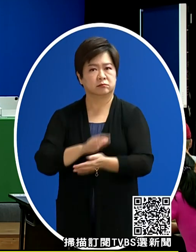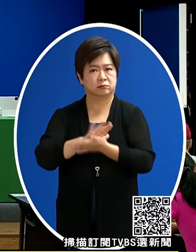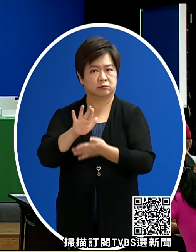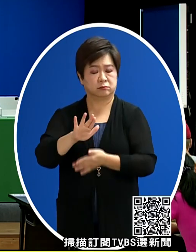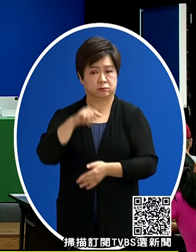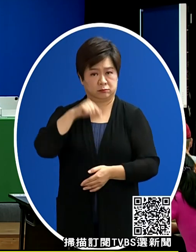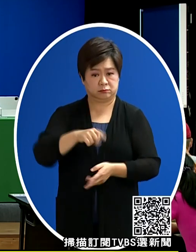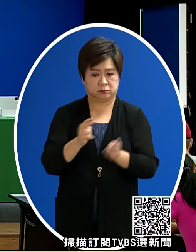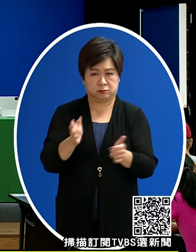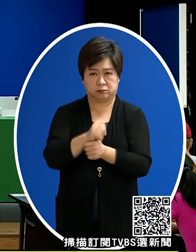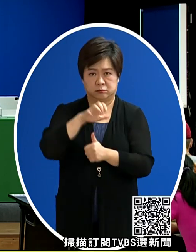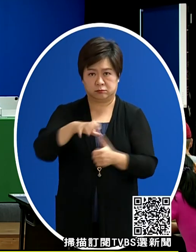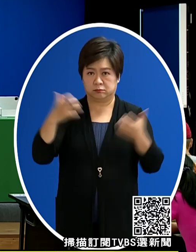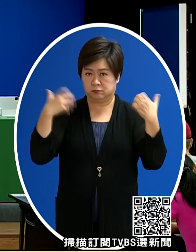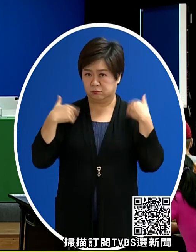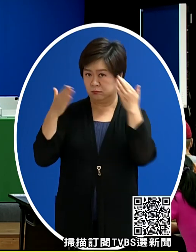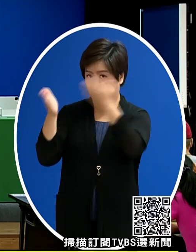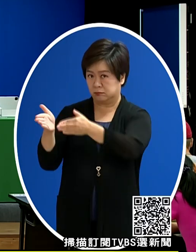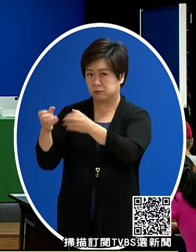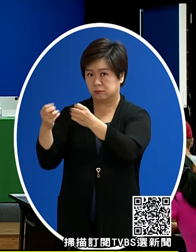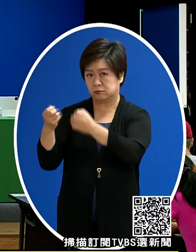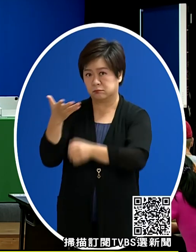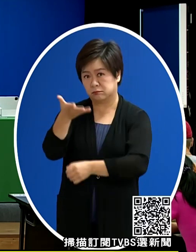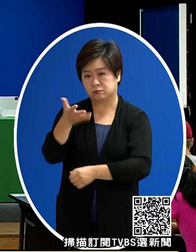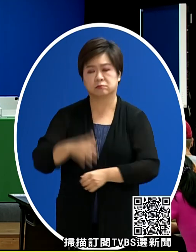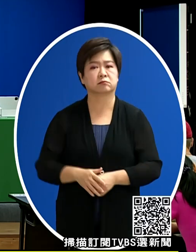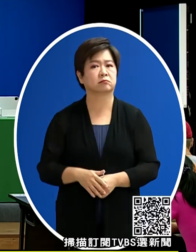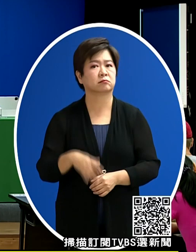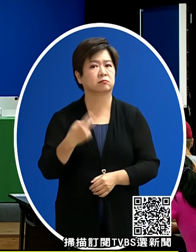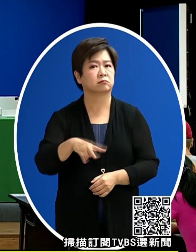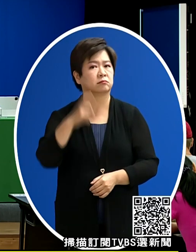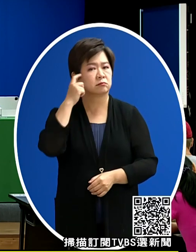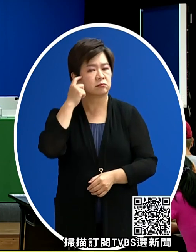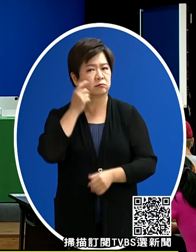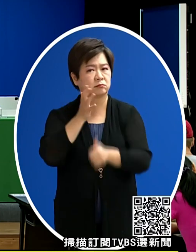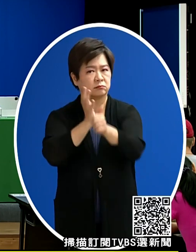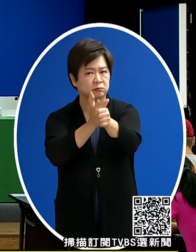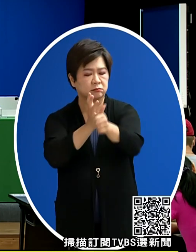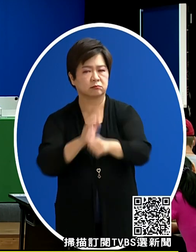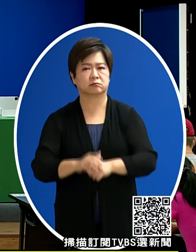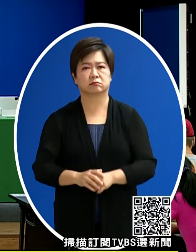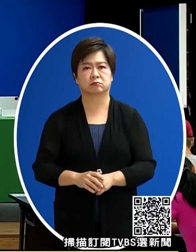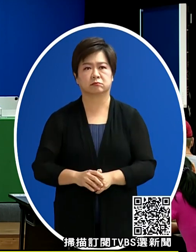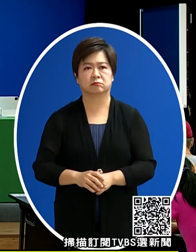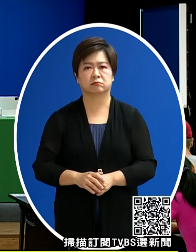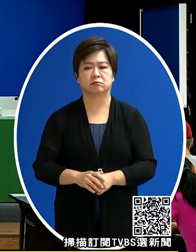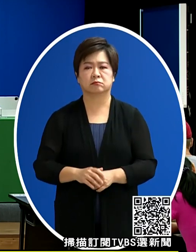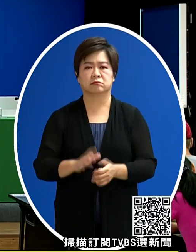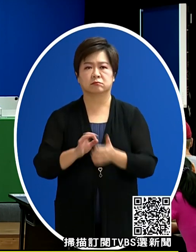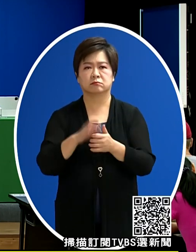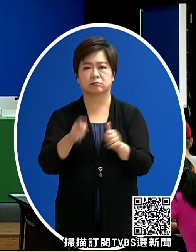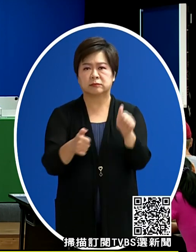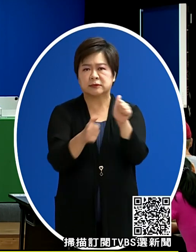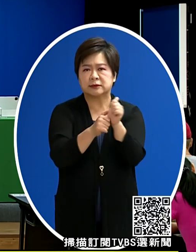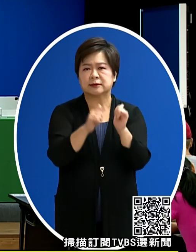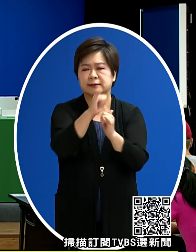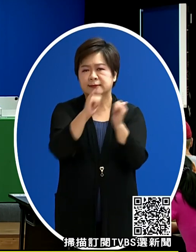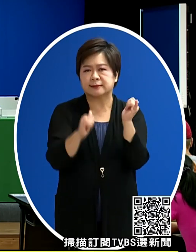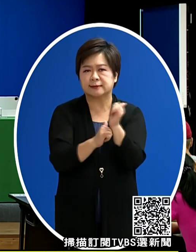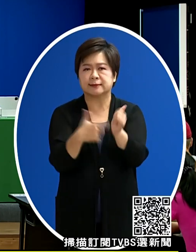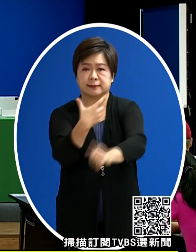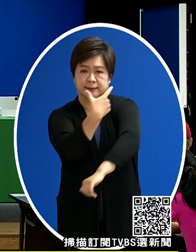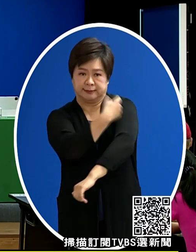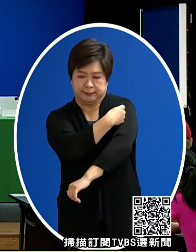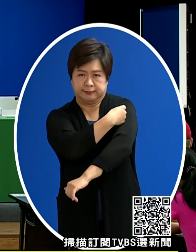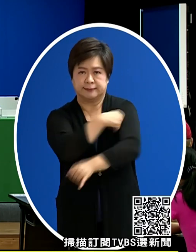谈之后洽购的事情吗？那第二个其实有问说，就是其实我们都已经有部署次世代的加购次世代的疫